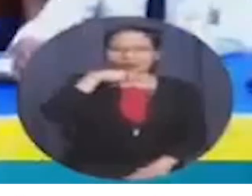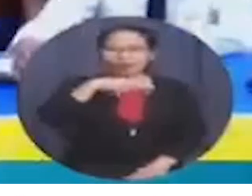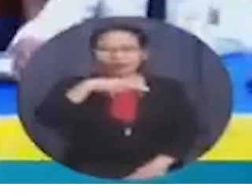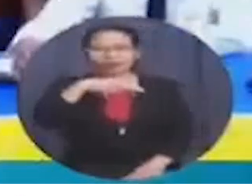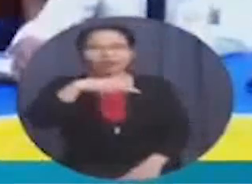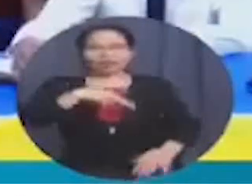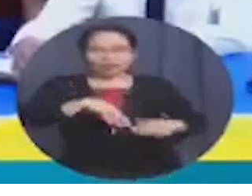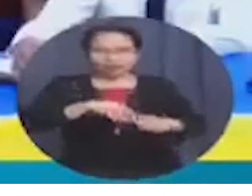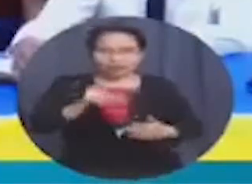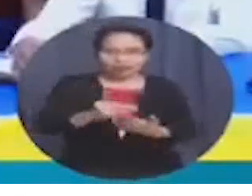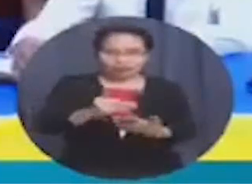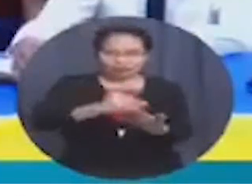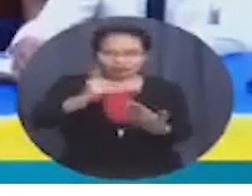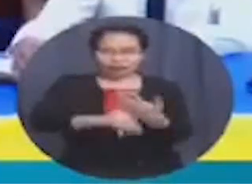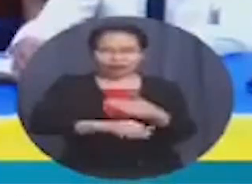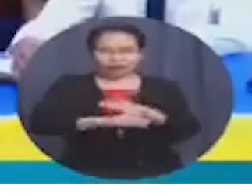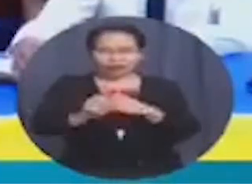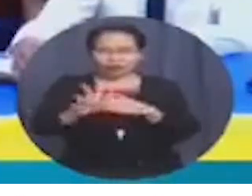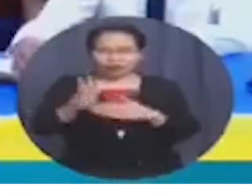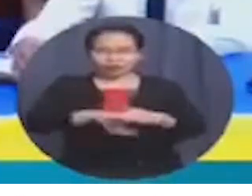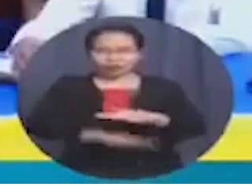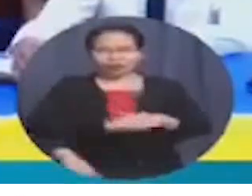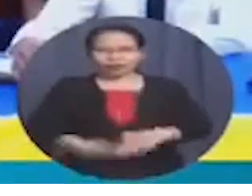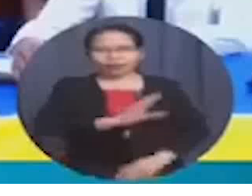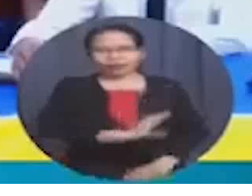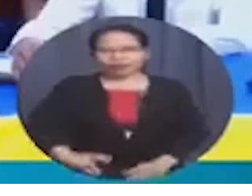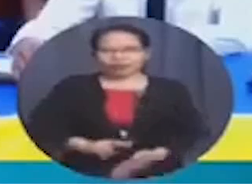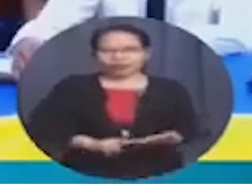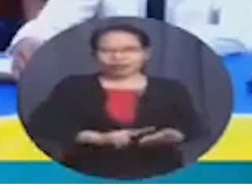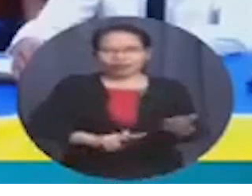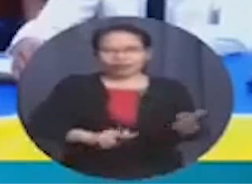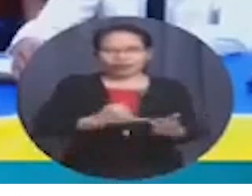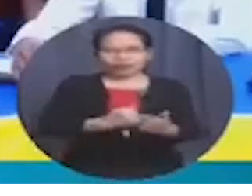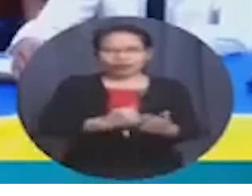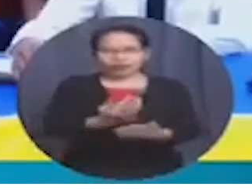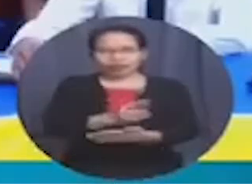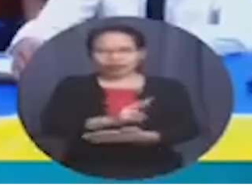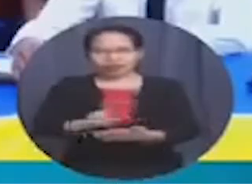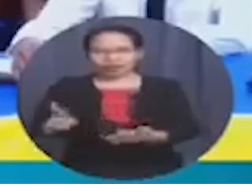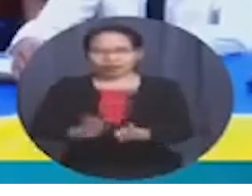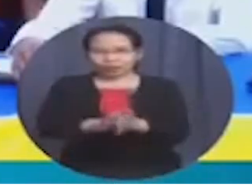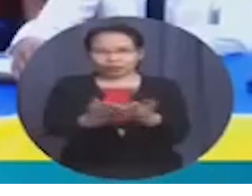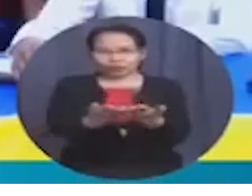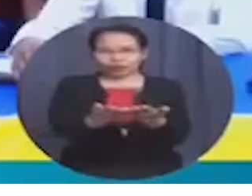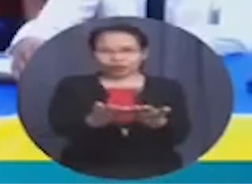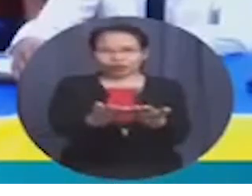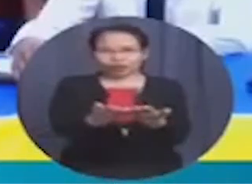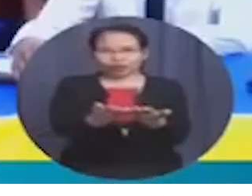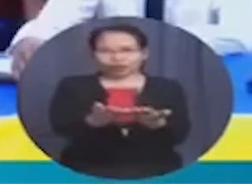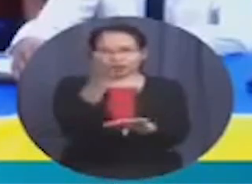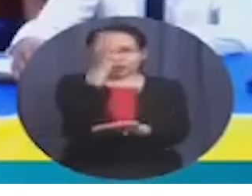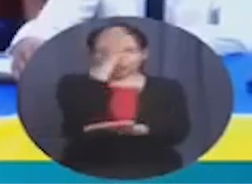talaga December 25 pinanganak si Kristo. Basahin natin ang kanilang libro ng